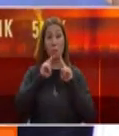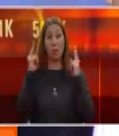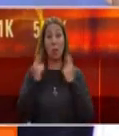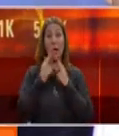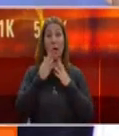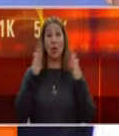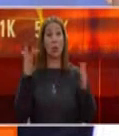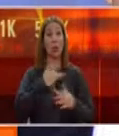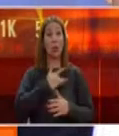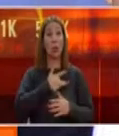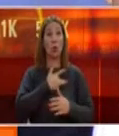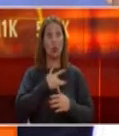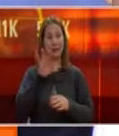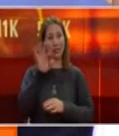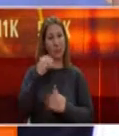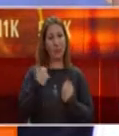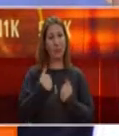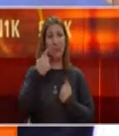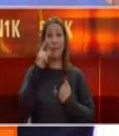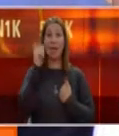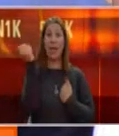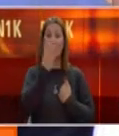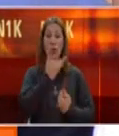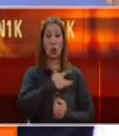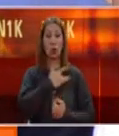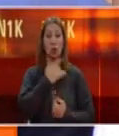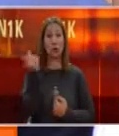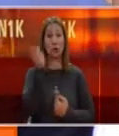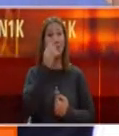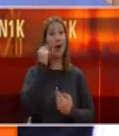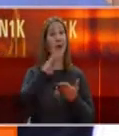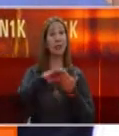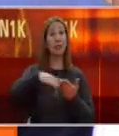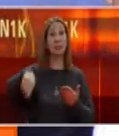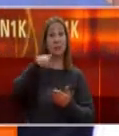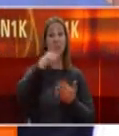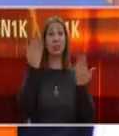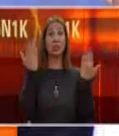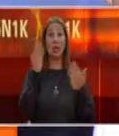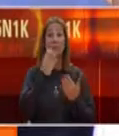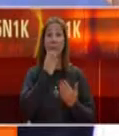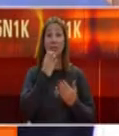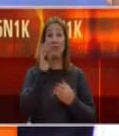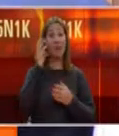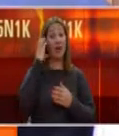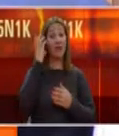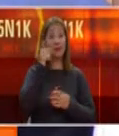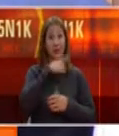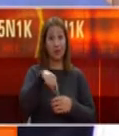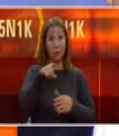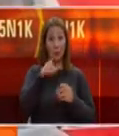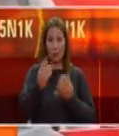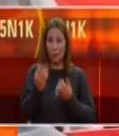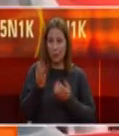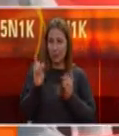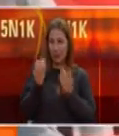gönüllü insanı seçildim. Ethan Stover Award. 1000'e yakın gönüllümüz var. İnşallah Sabancı Vakfı'nın bu onurlandırmasından